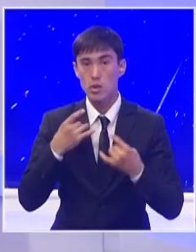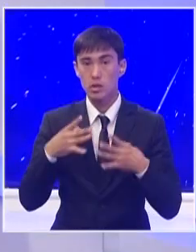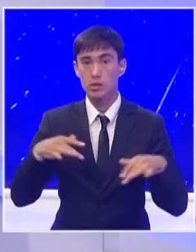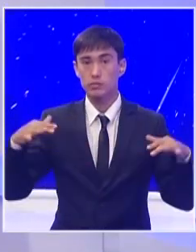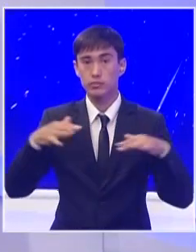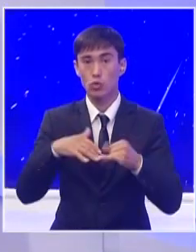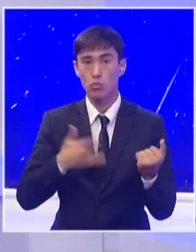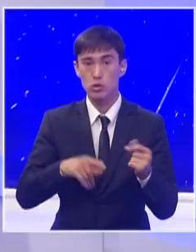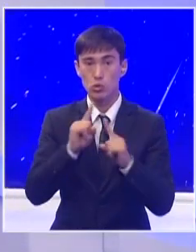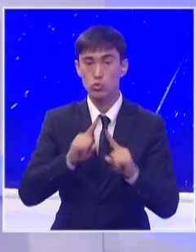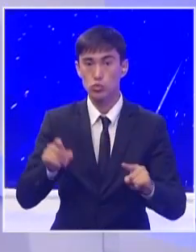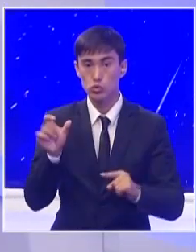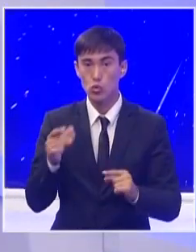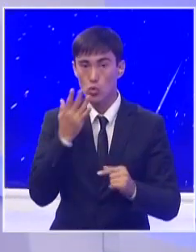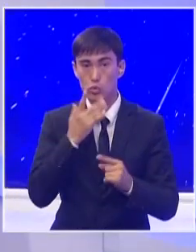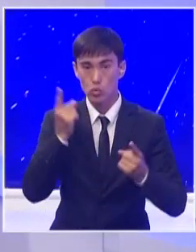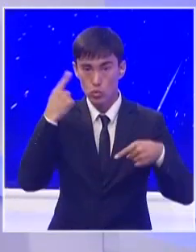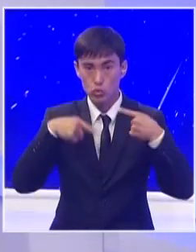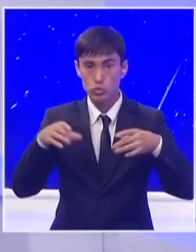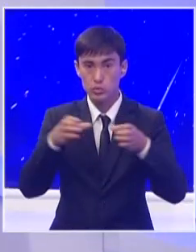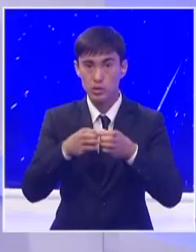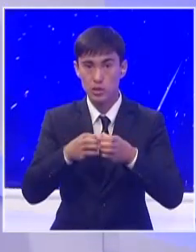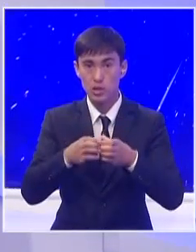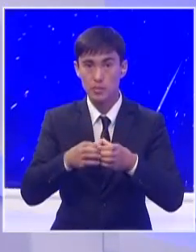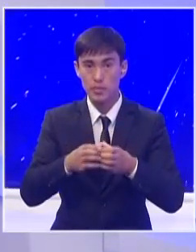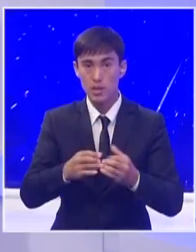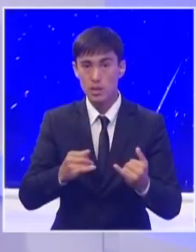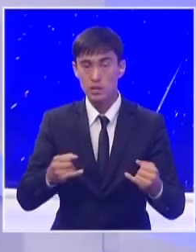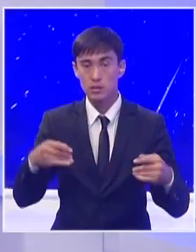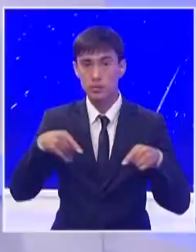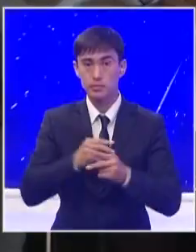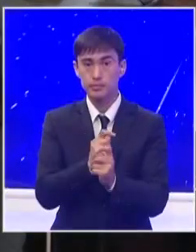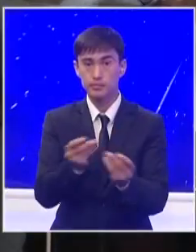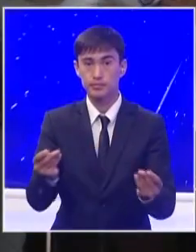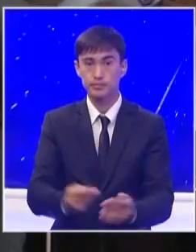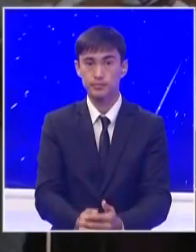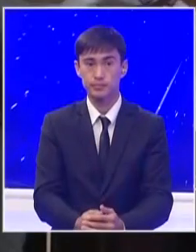күйшілер ұлттық өнер ұжымдар келіп, ауылдағы ағайынға рухани азық сыйлады.